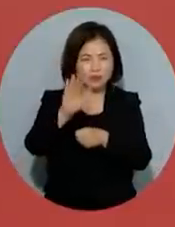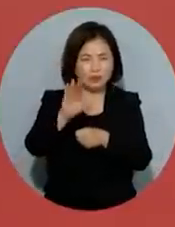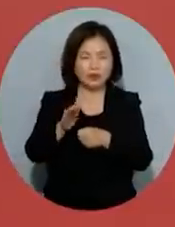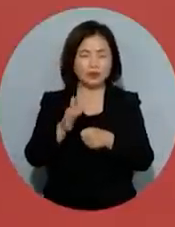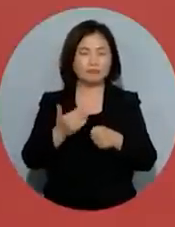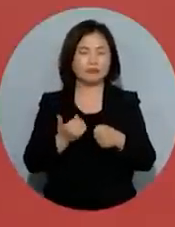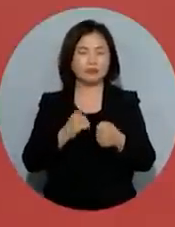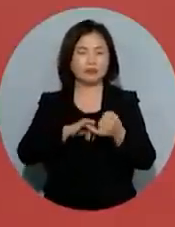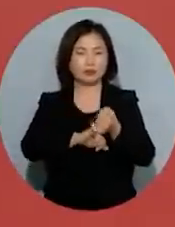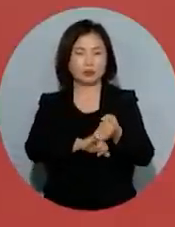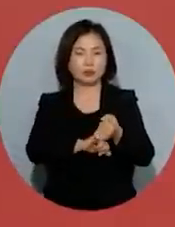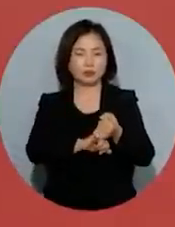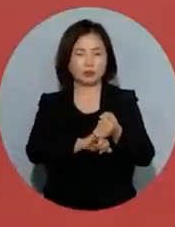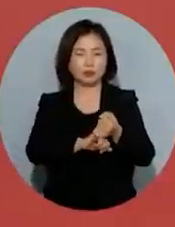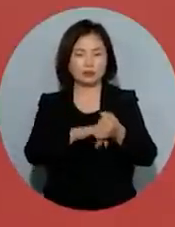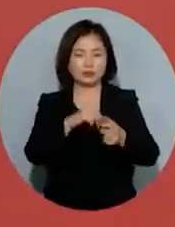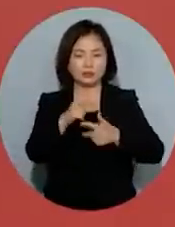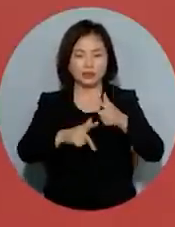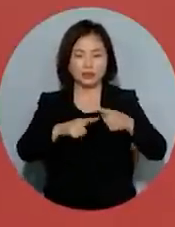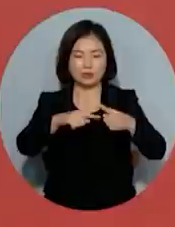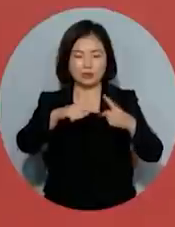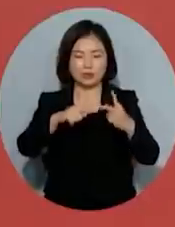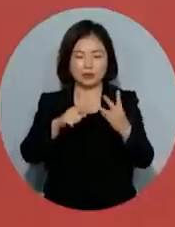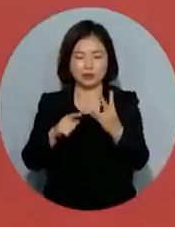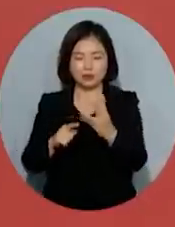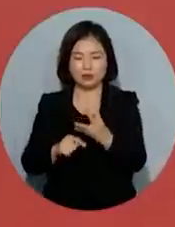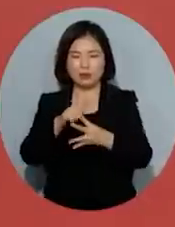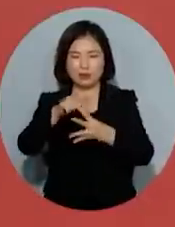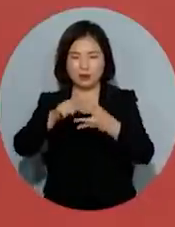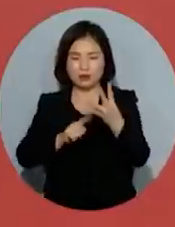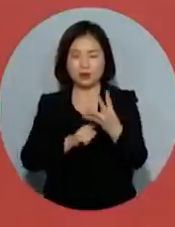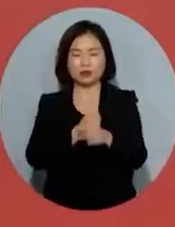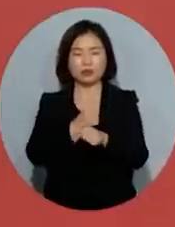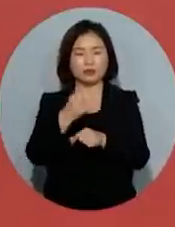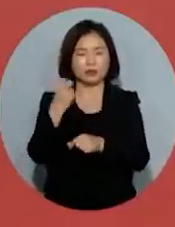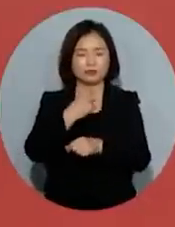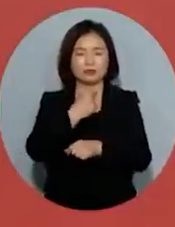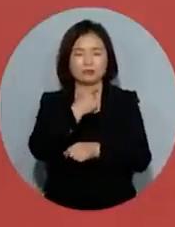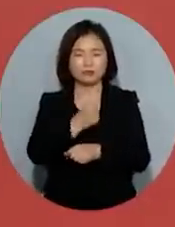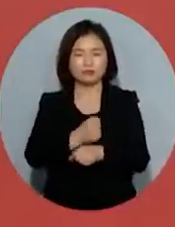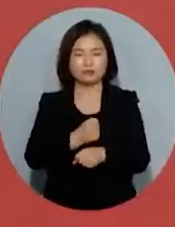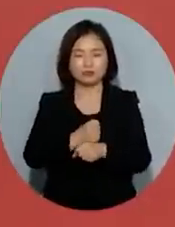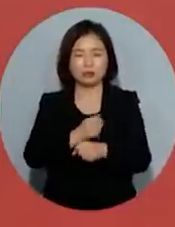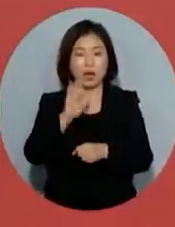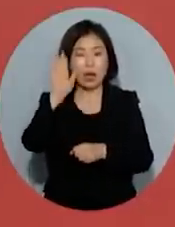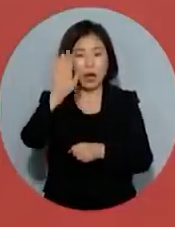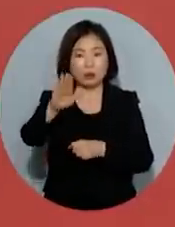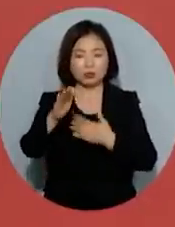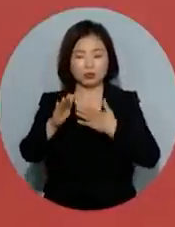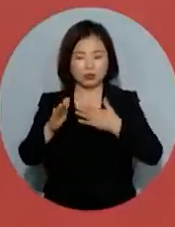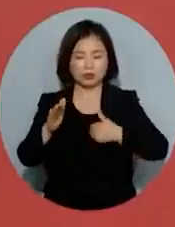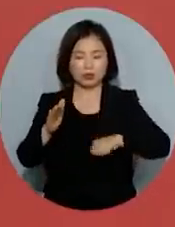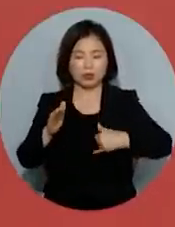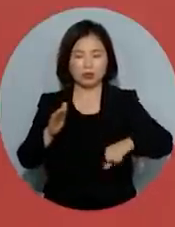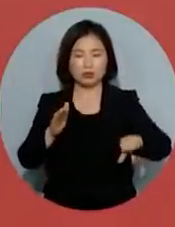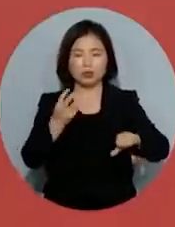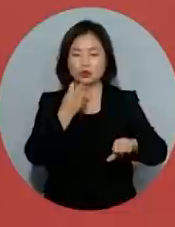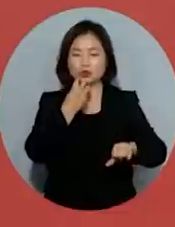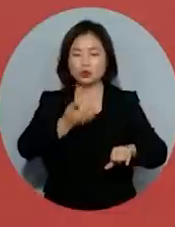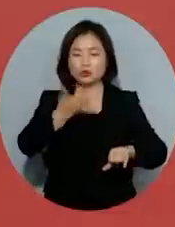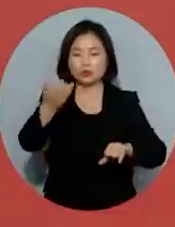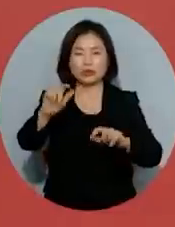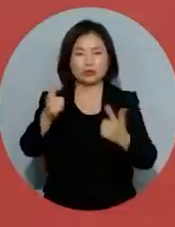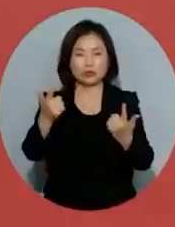약속하는 그런 산업 재배치를 하도록 하겠습니다. 우리의 아들 딸들이 서울로 가지